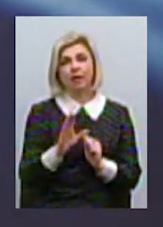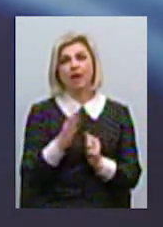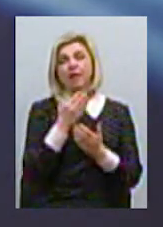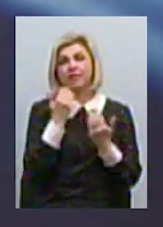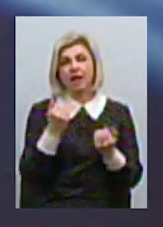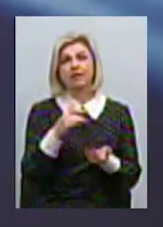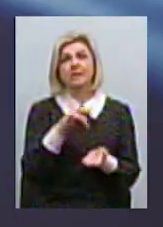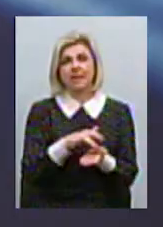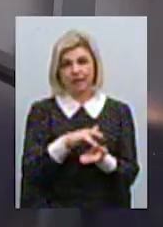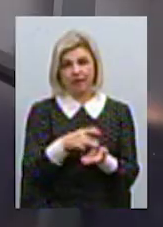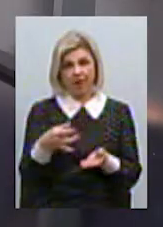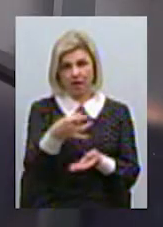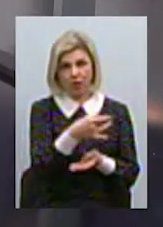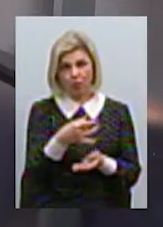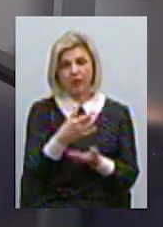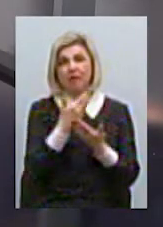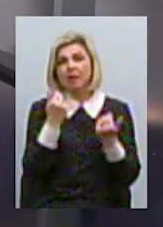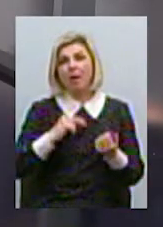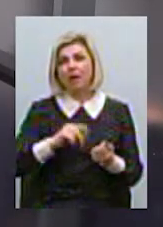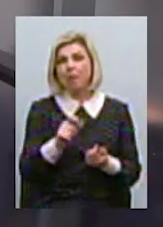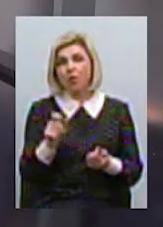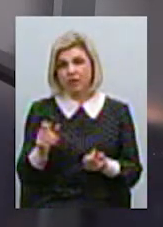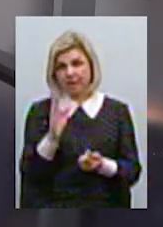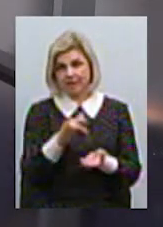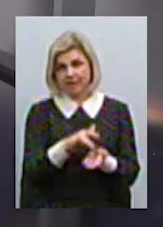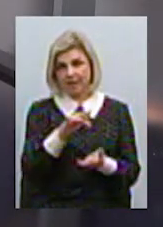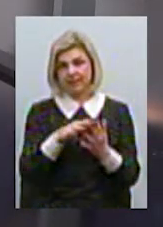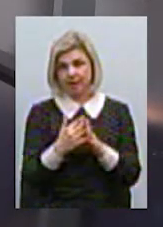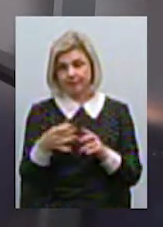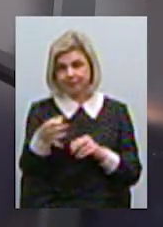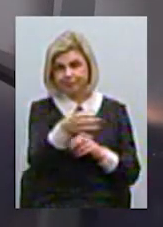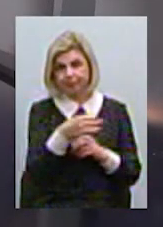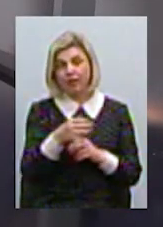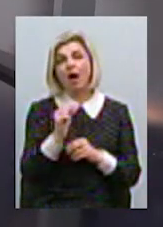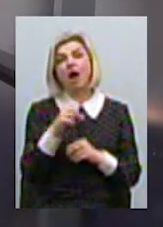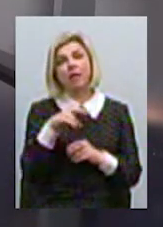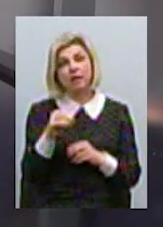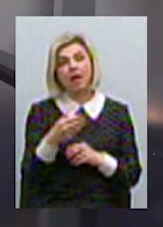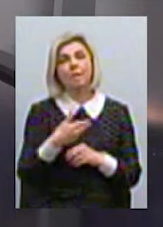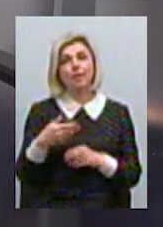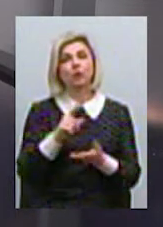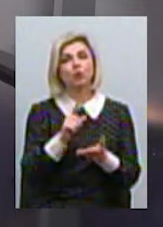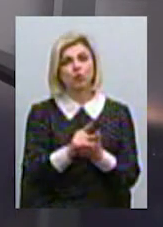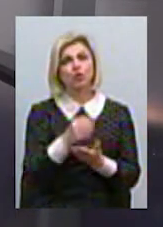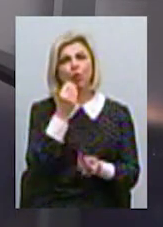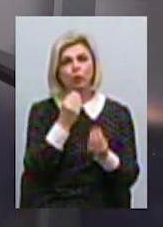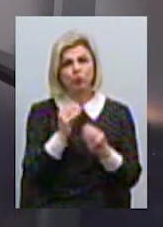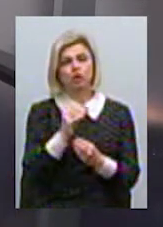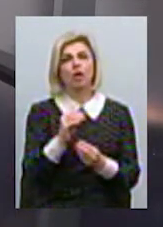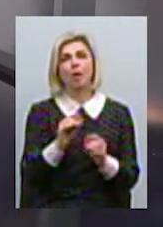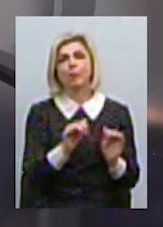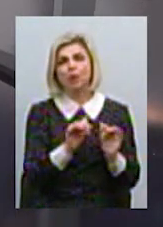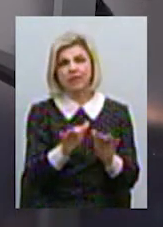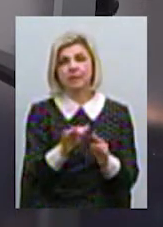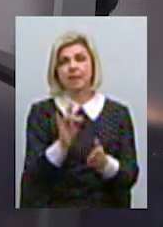в районних центрах. Треба, щоб інший район забезпечував діяльність. Але ми повинні вдосконалити сам процес реєстрації для того,